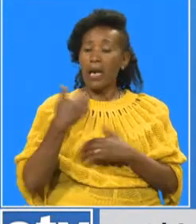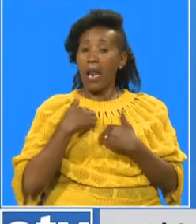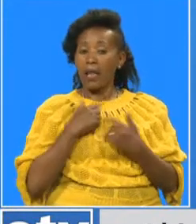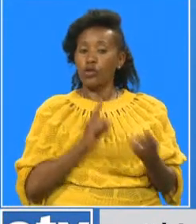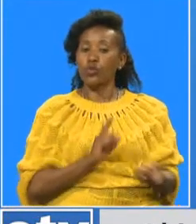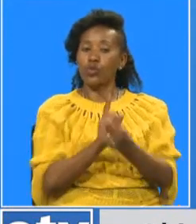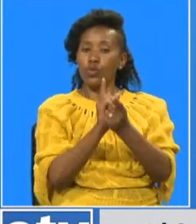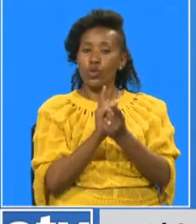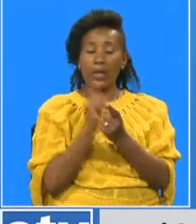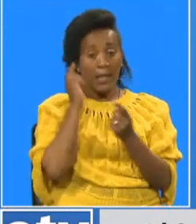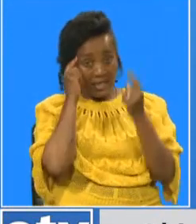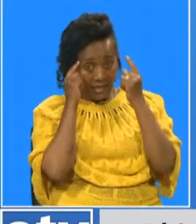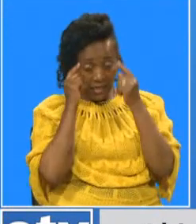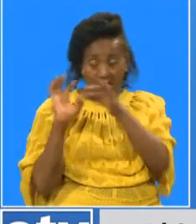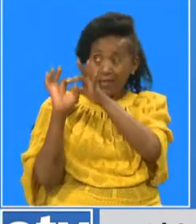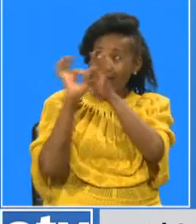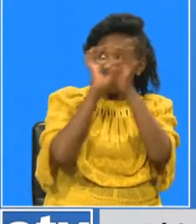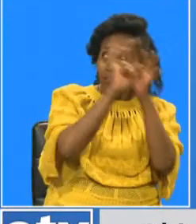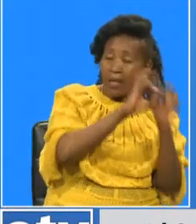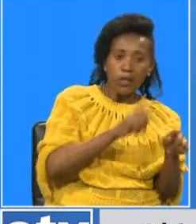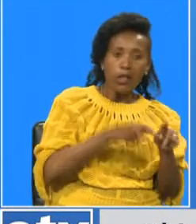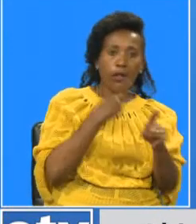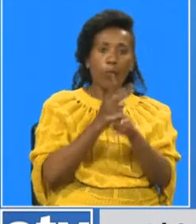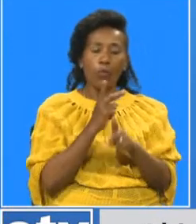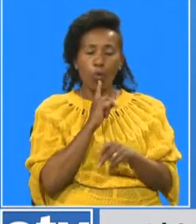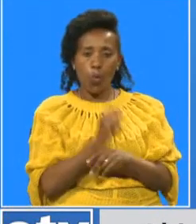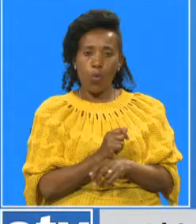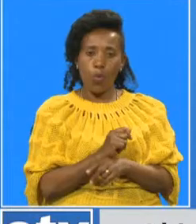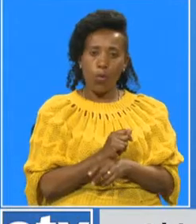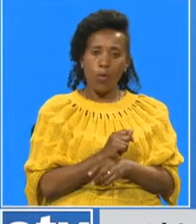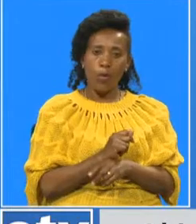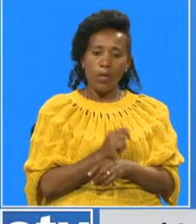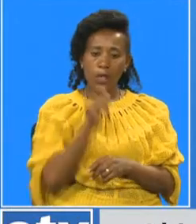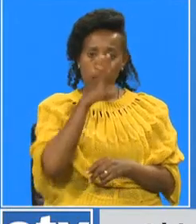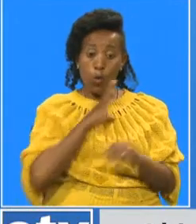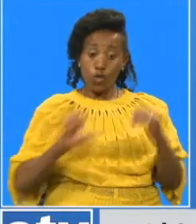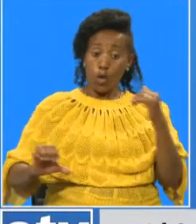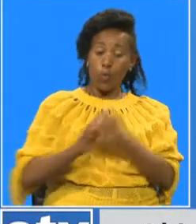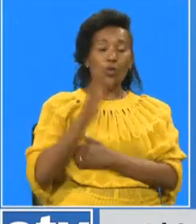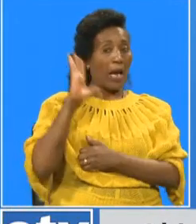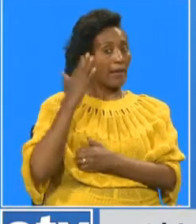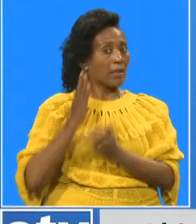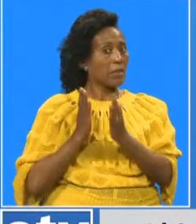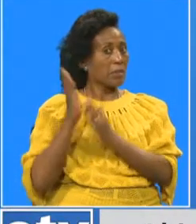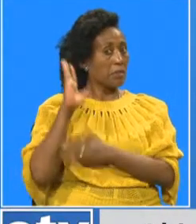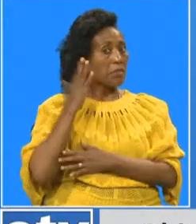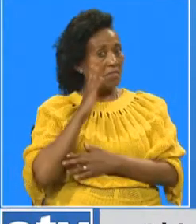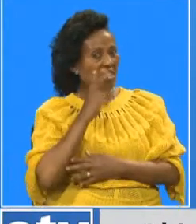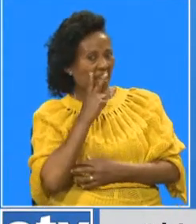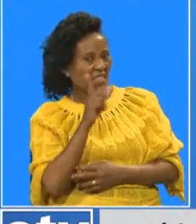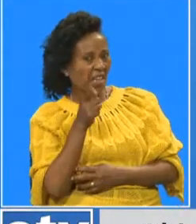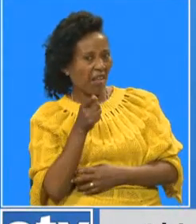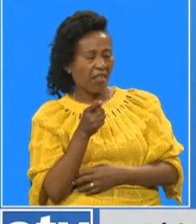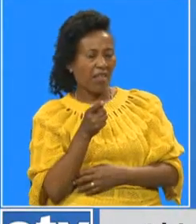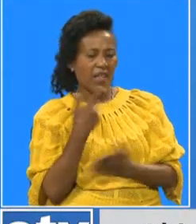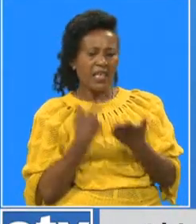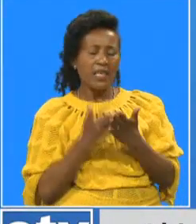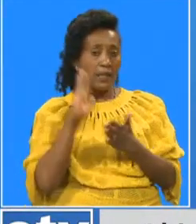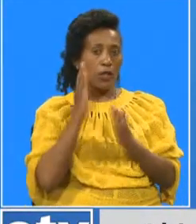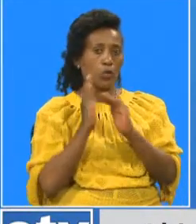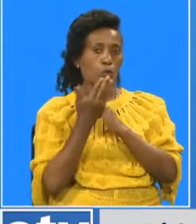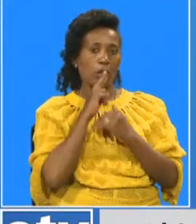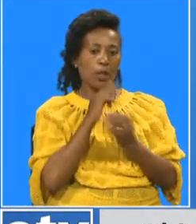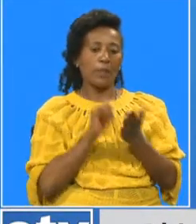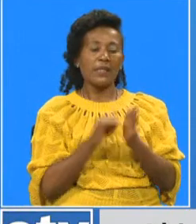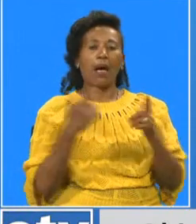ከነበራቸው ግንኙነት ተሳስቦ የመጣና ጊዜ ጠብቆ ሰዎችን የመጉዳት አይነት ይመስላል ሲታይና፣ እንደዚህ አይነት ሁኔታዎች